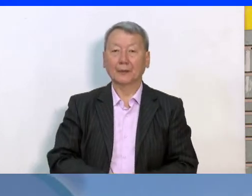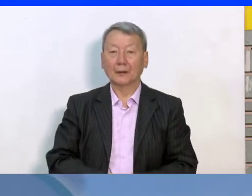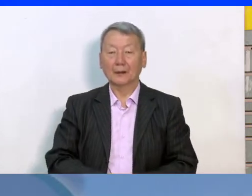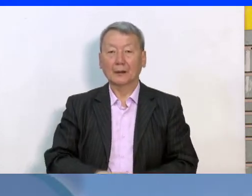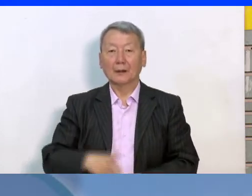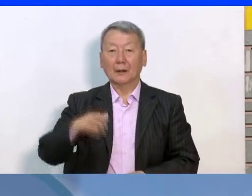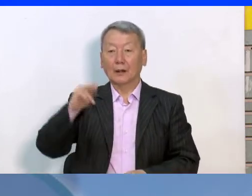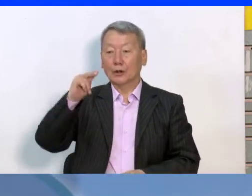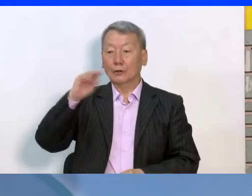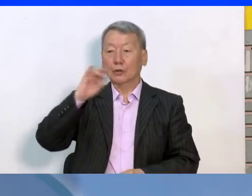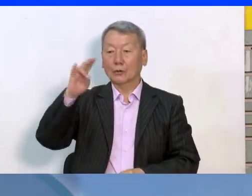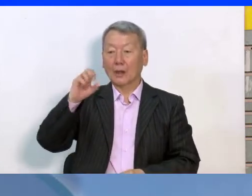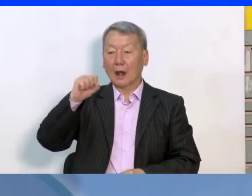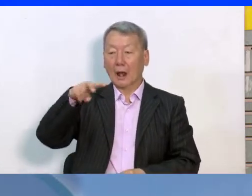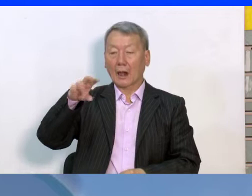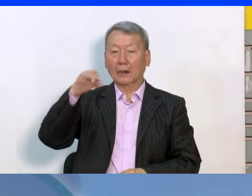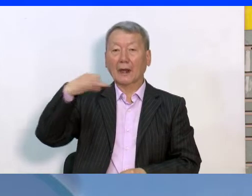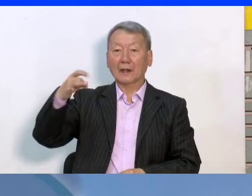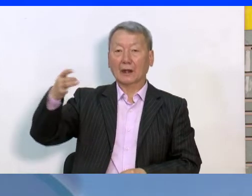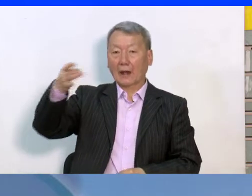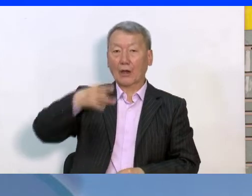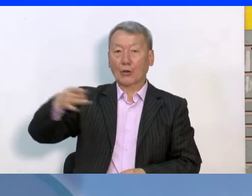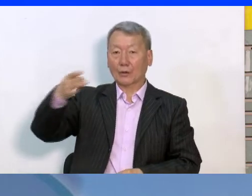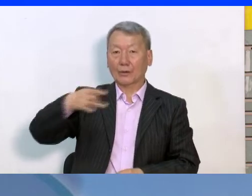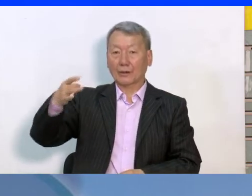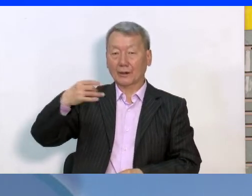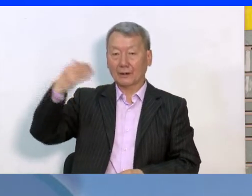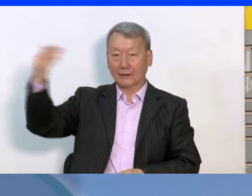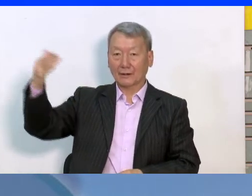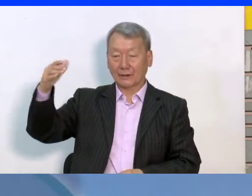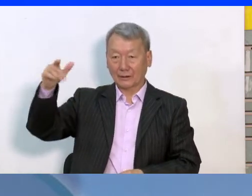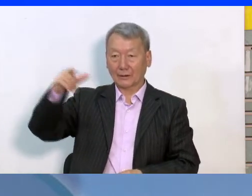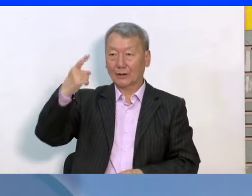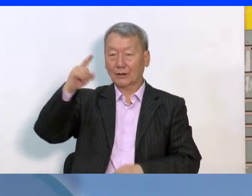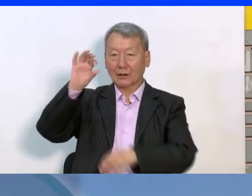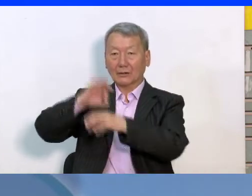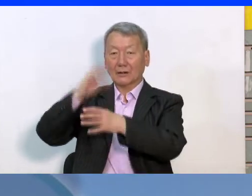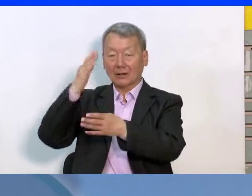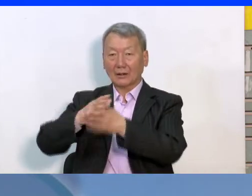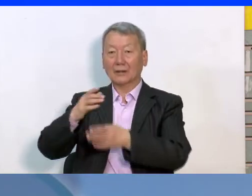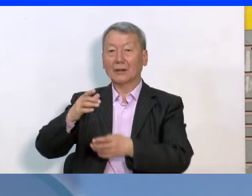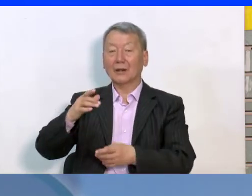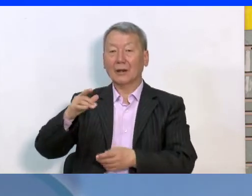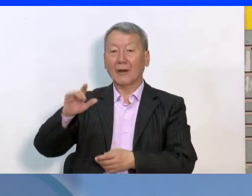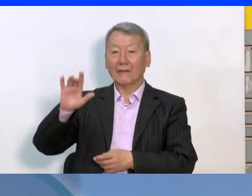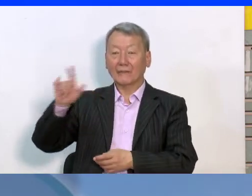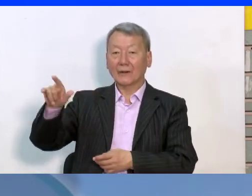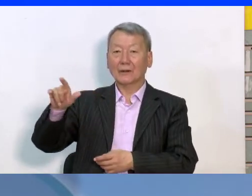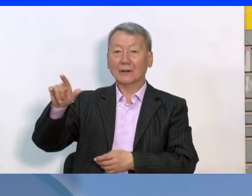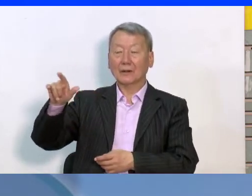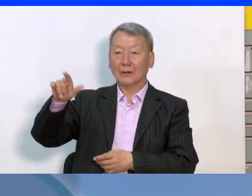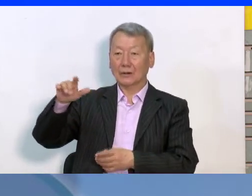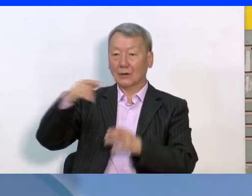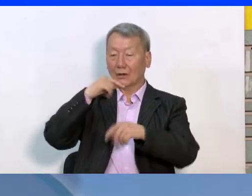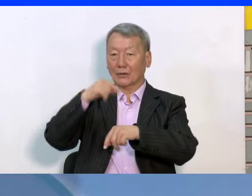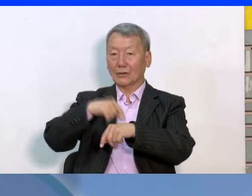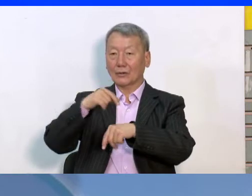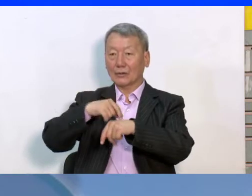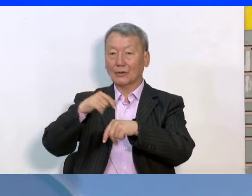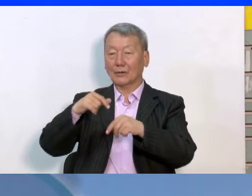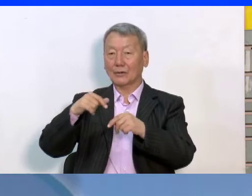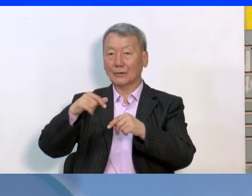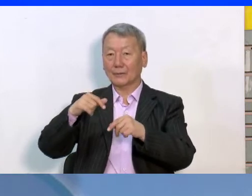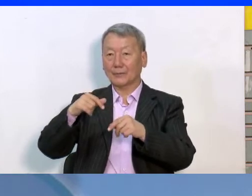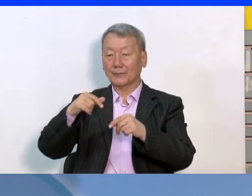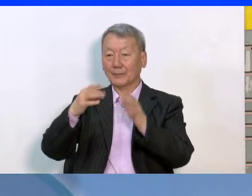Алай районунда коронавирус илдети бир эле учур деп айтышты эле, бирок массалык маалымат каражаттарында 9 ашык деп